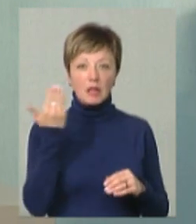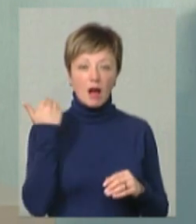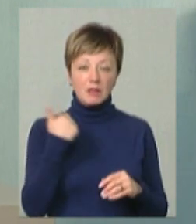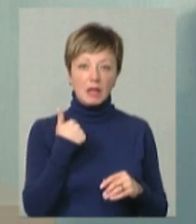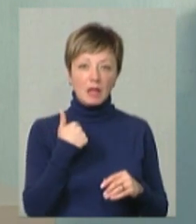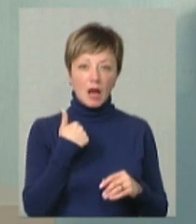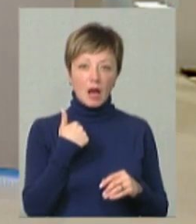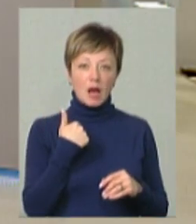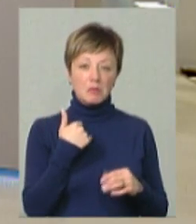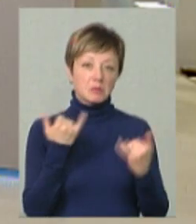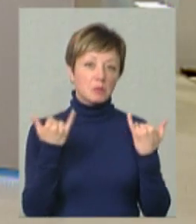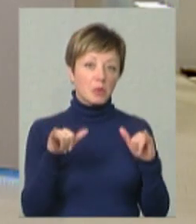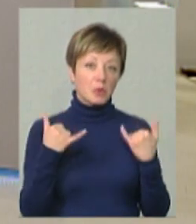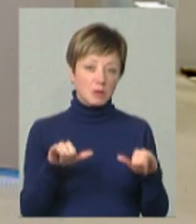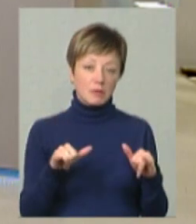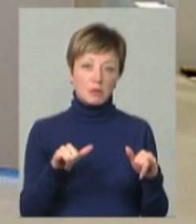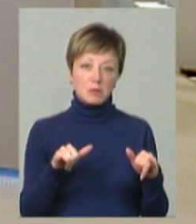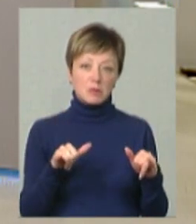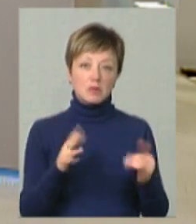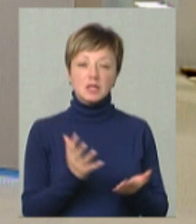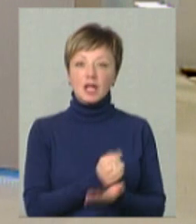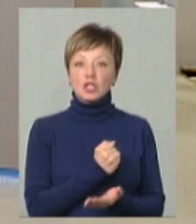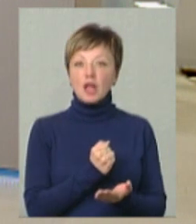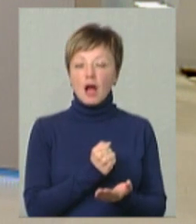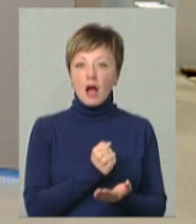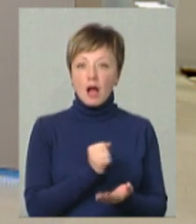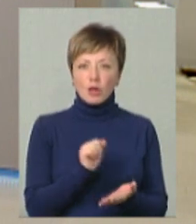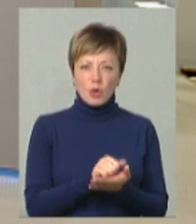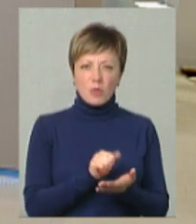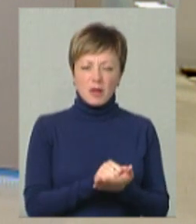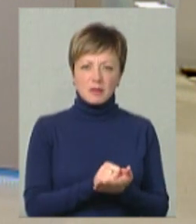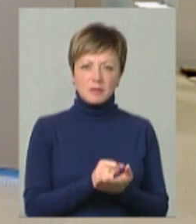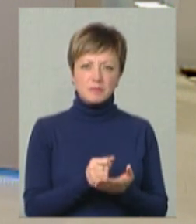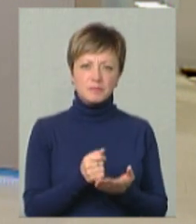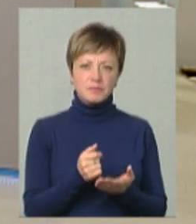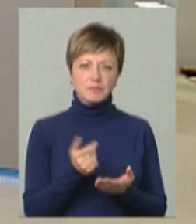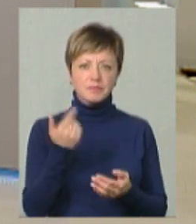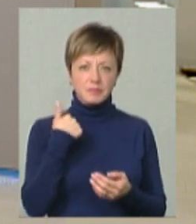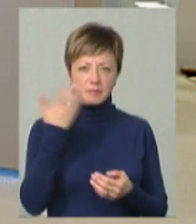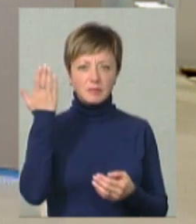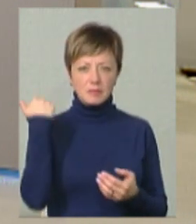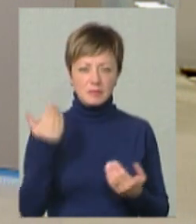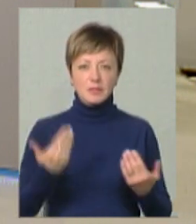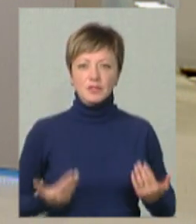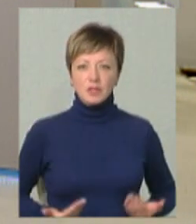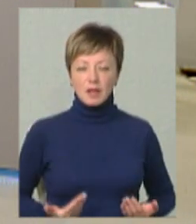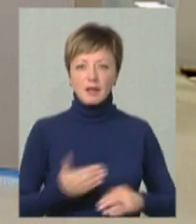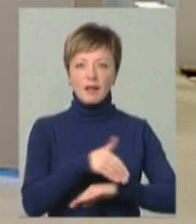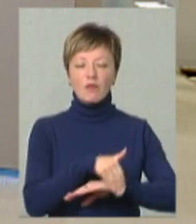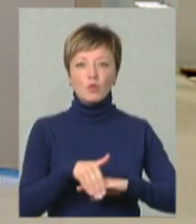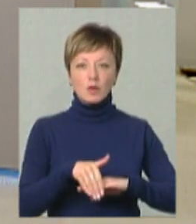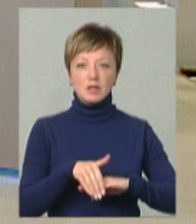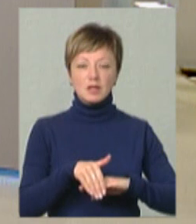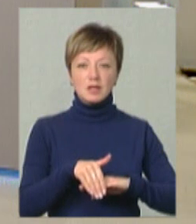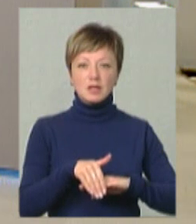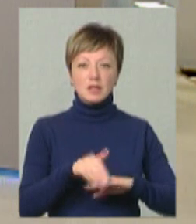я з подивом знайшла якийсь папірець. Виявляється, я колись жила на вулиці